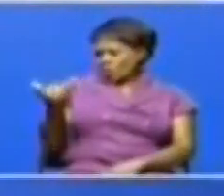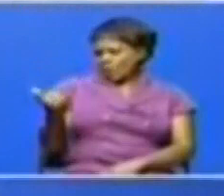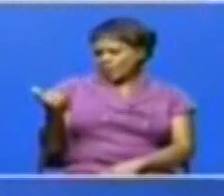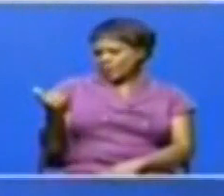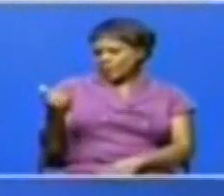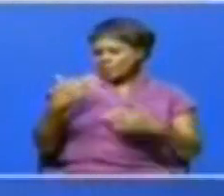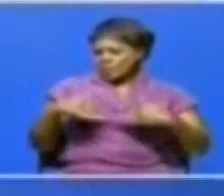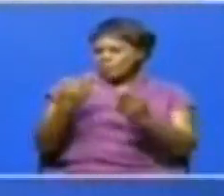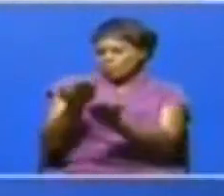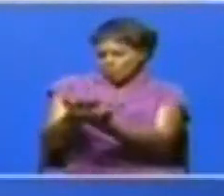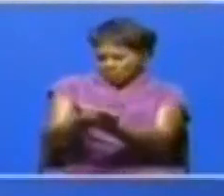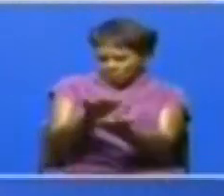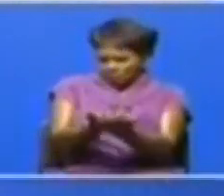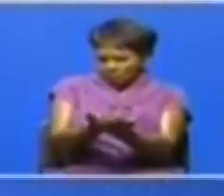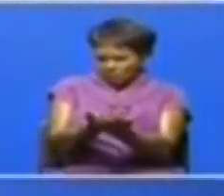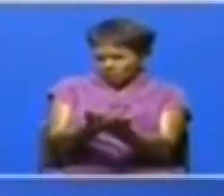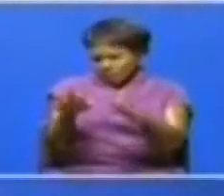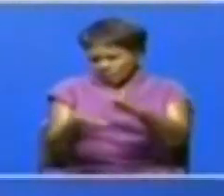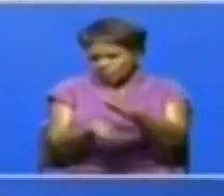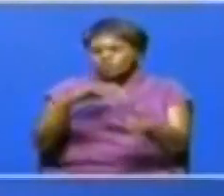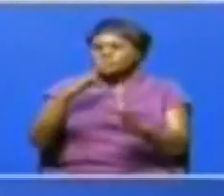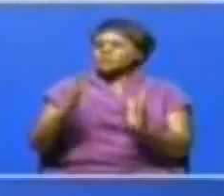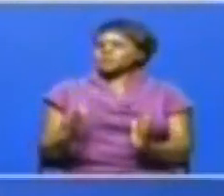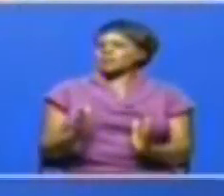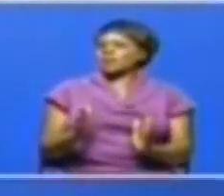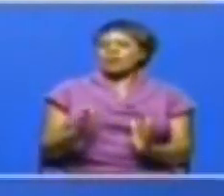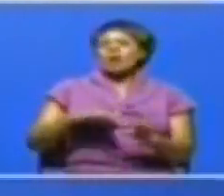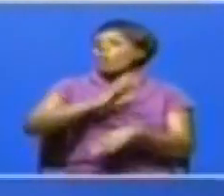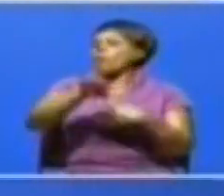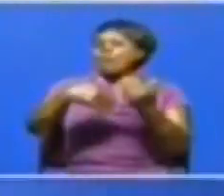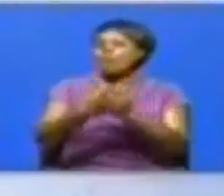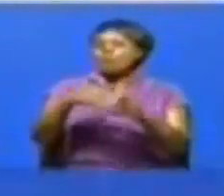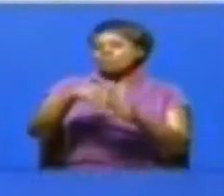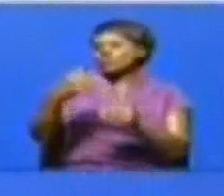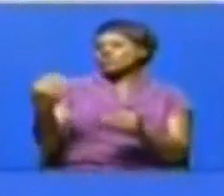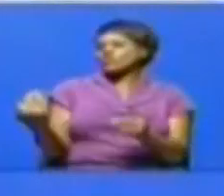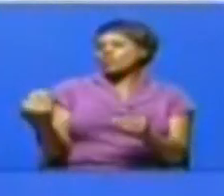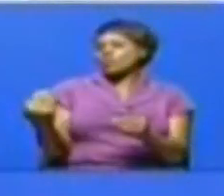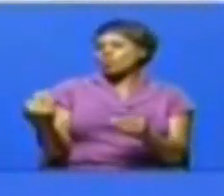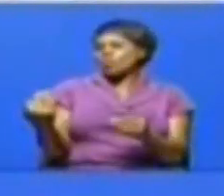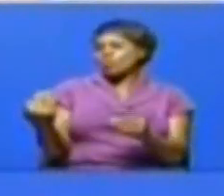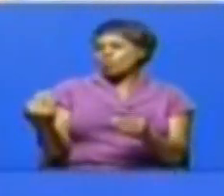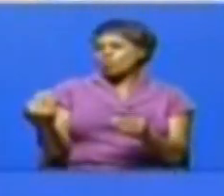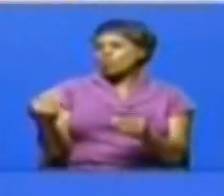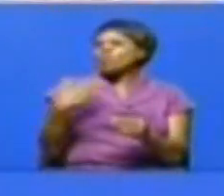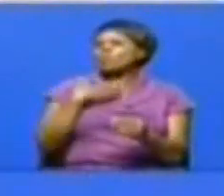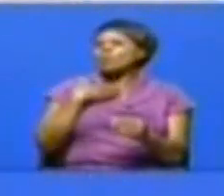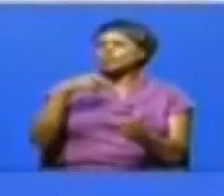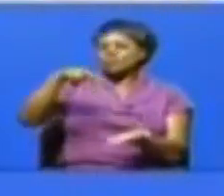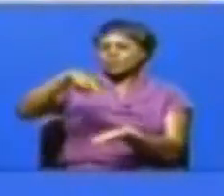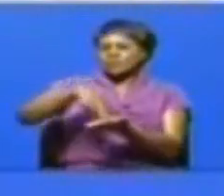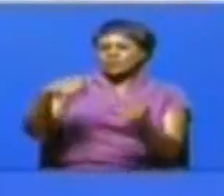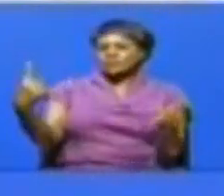walikuwa wametuma maombi kuchaguliwa kama deputy speaker, watu waliojiodoa kwa vile walikuwa wamesema watagombania viti